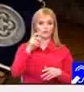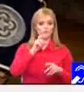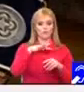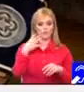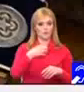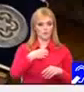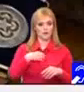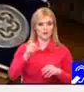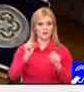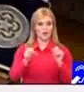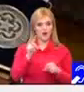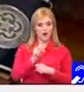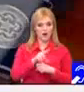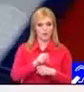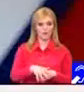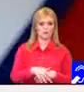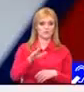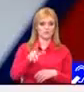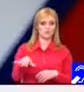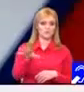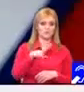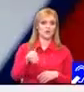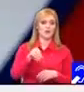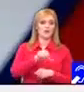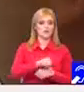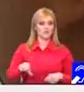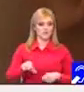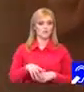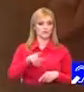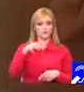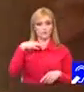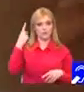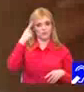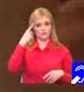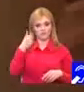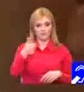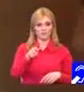de medalii de aur, argint și bronz la saloanele internaționale de inventică.